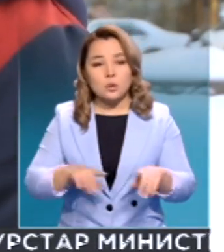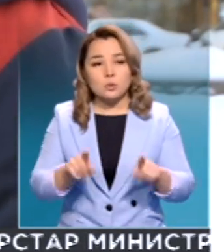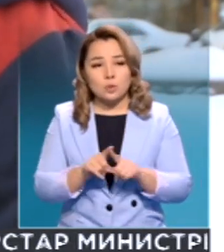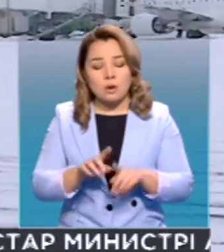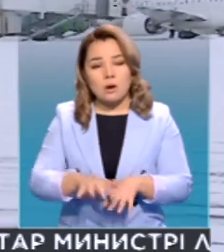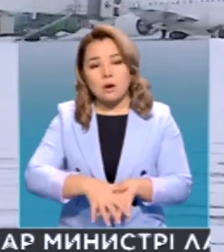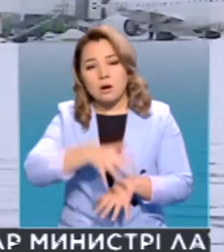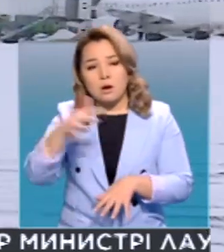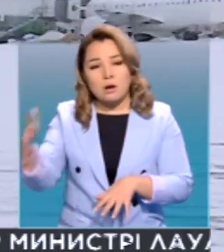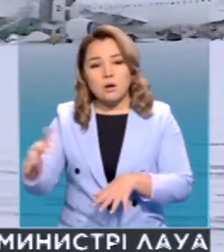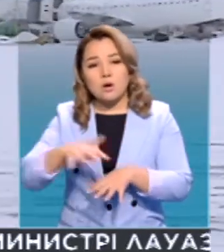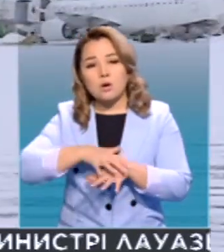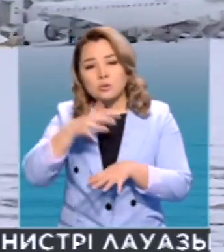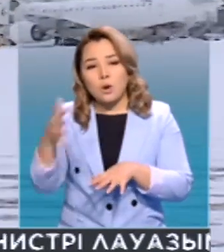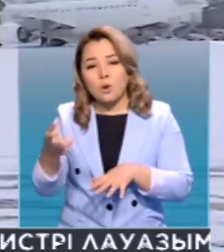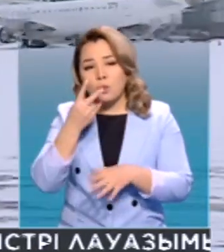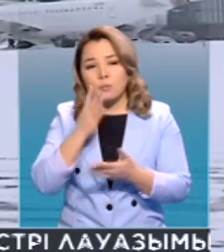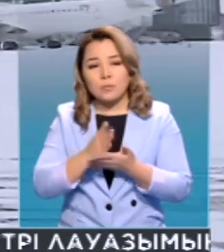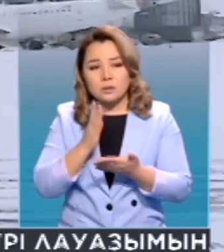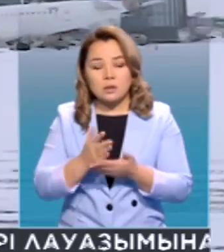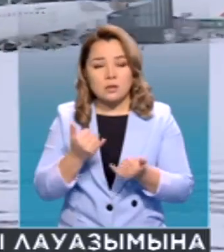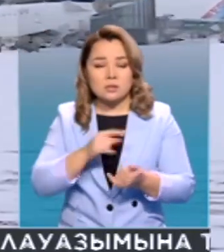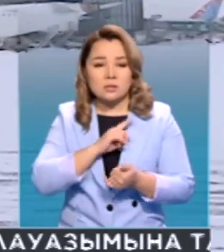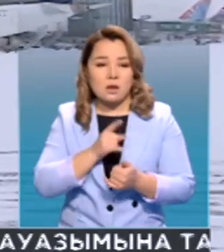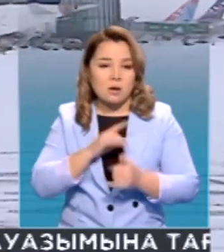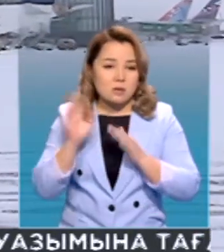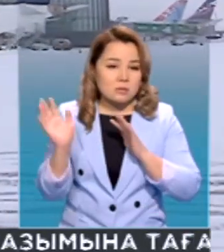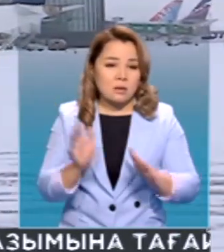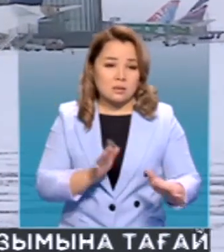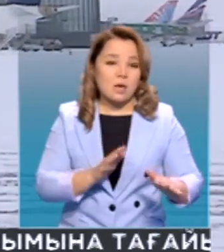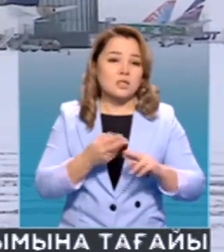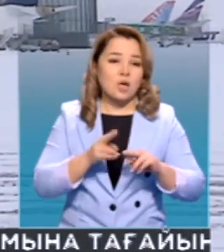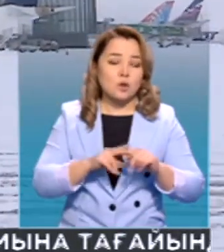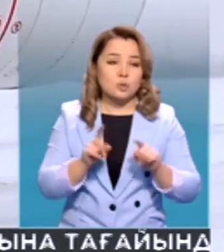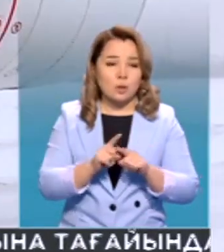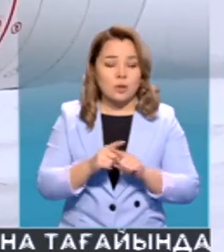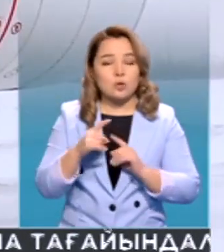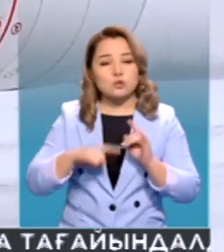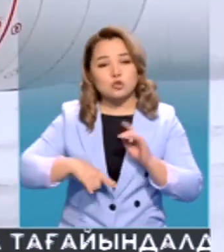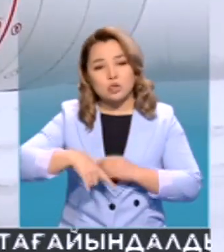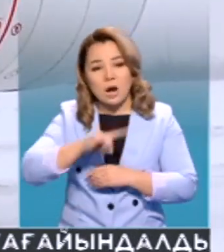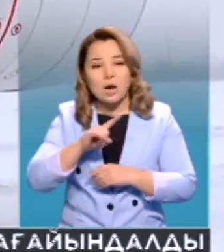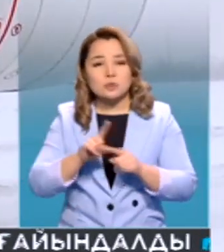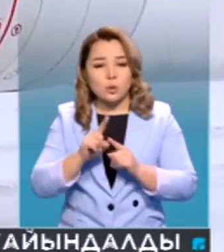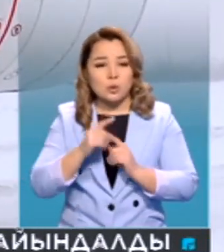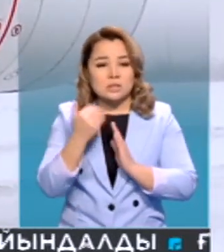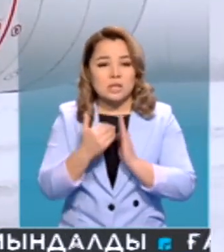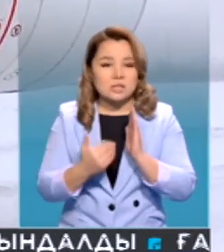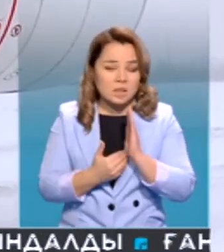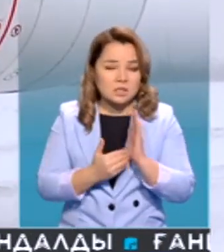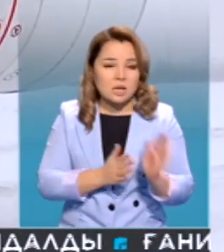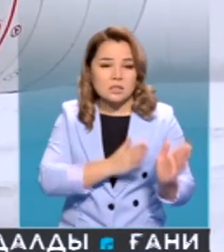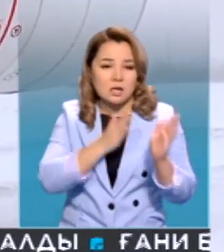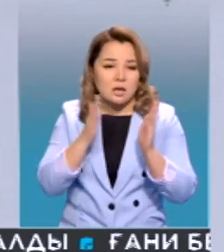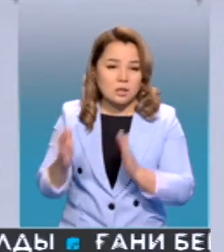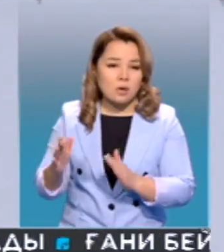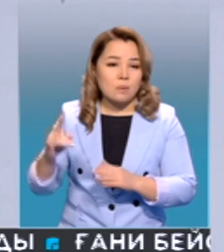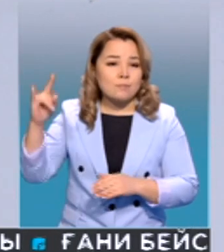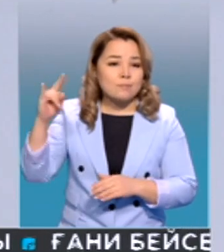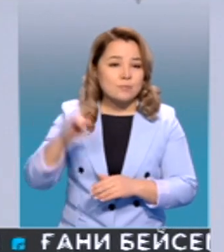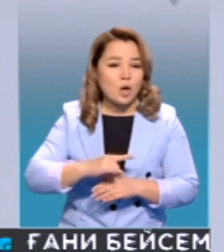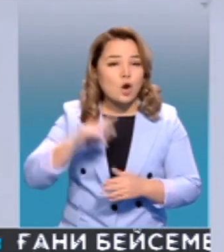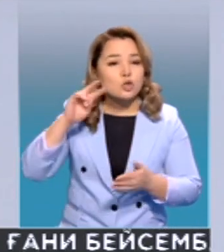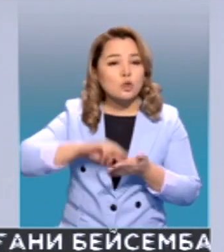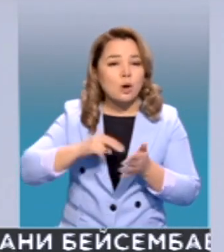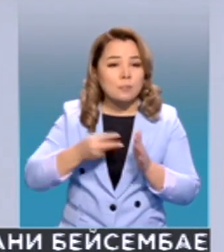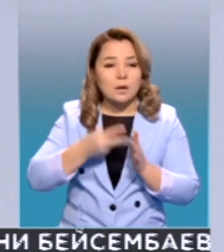uyup tastap jatak. Қатты бұрқасын салдарынан ұшақтардың кесесіне де өзгеріс енгізілді. Астана халықаралық әуежайына ұшып келеді деп